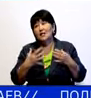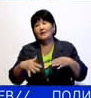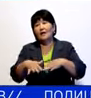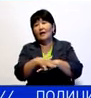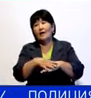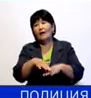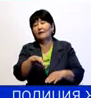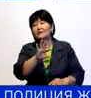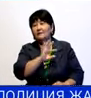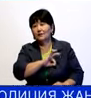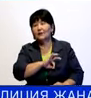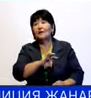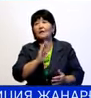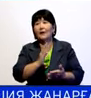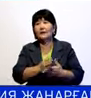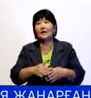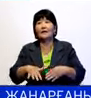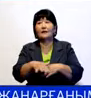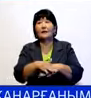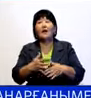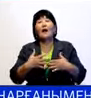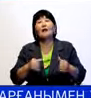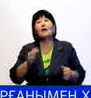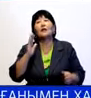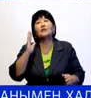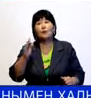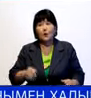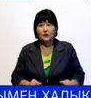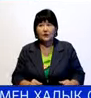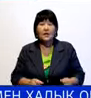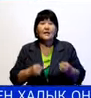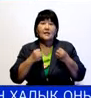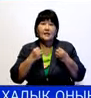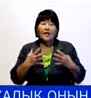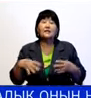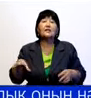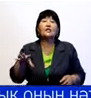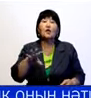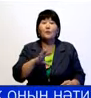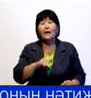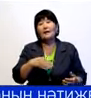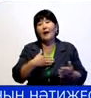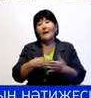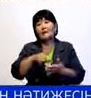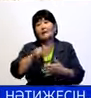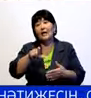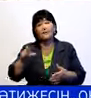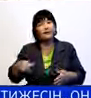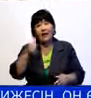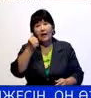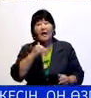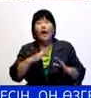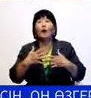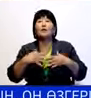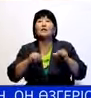игілігіне пайдаланасың халық я. Амашылық болсын дейміз я. Жақсы дегенде барлығына атсалысқан адамдарға рахмет. Ауылдық